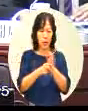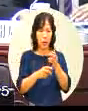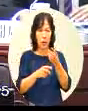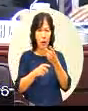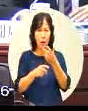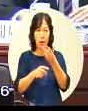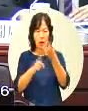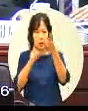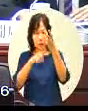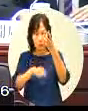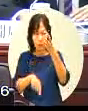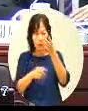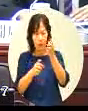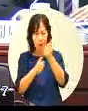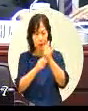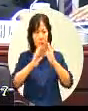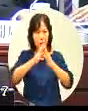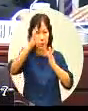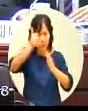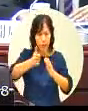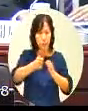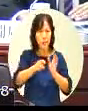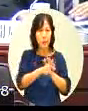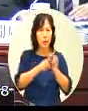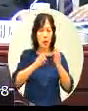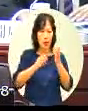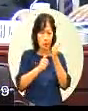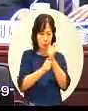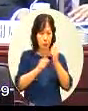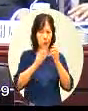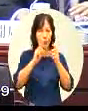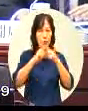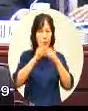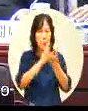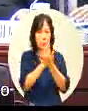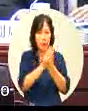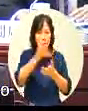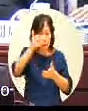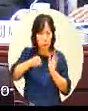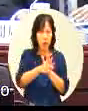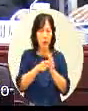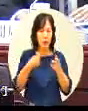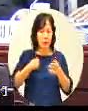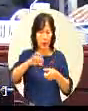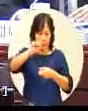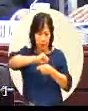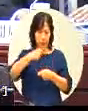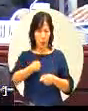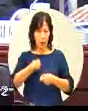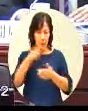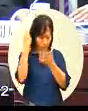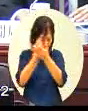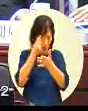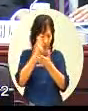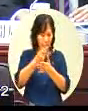三位副市长、三位副秘书长，加上我每天早上我们的晨